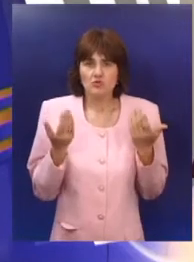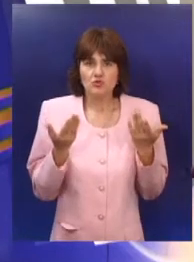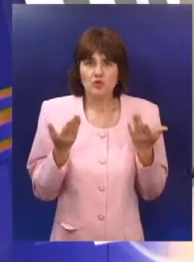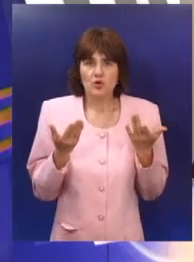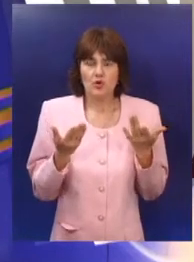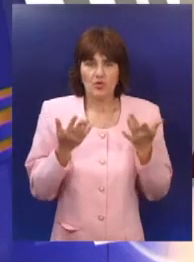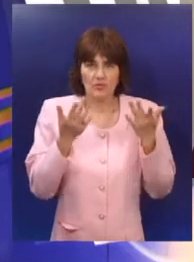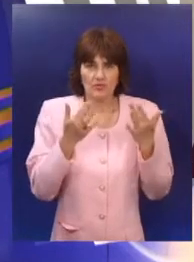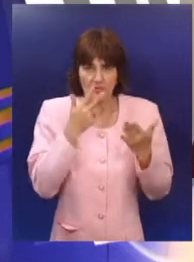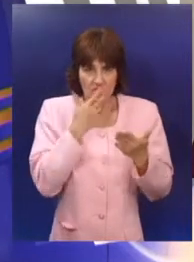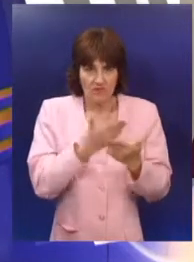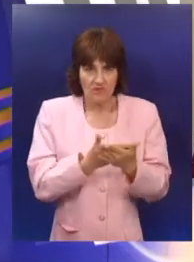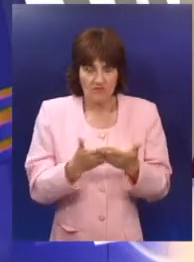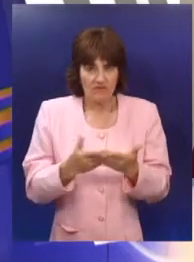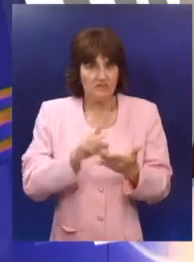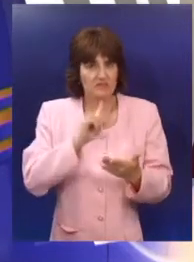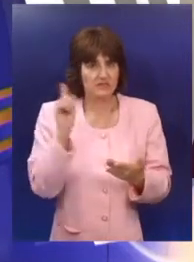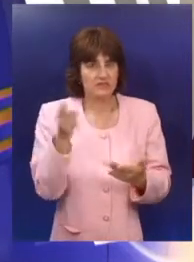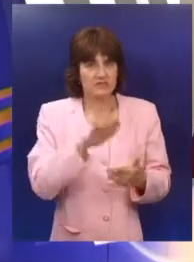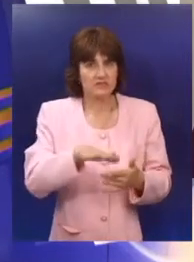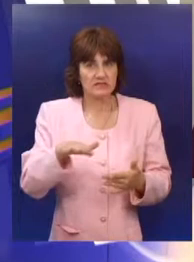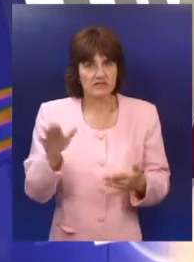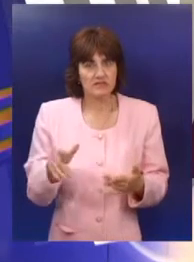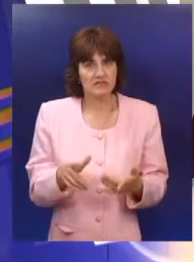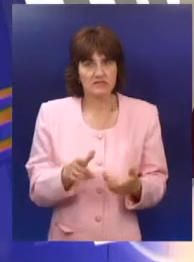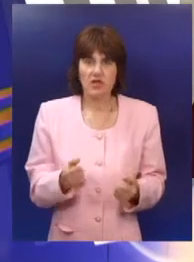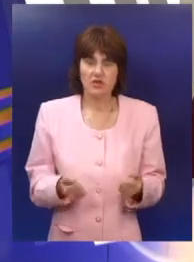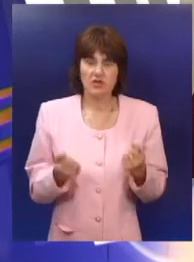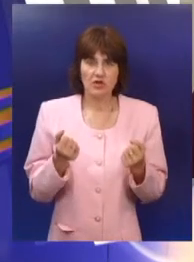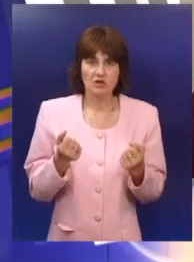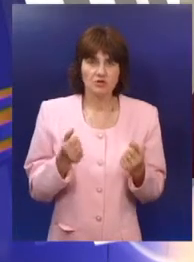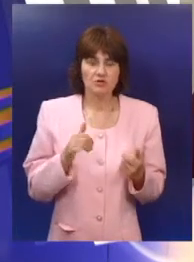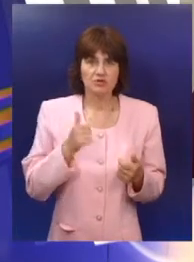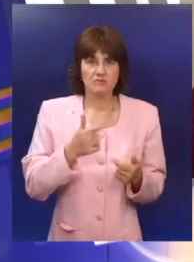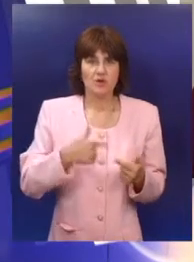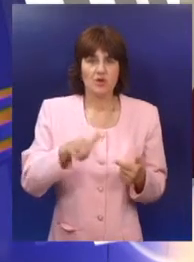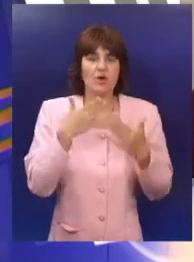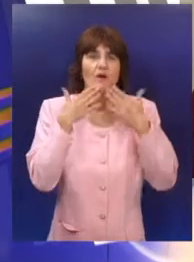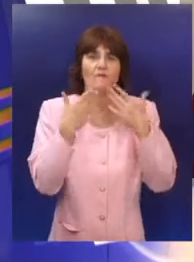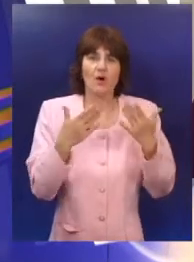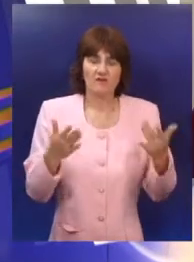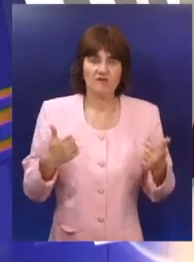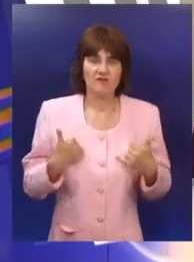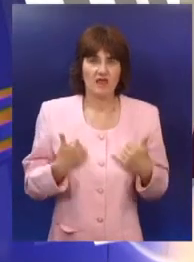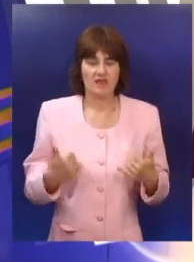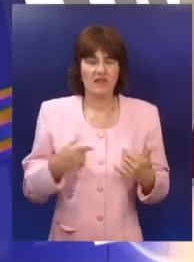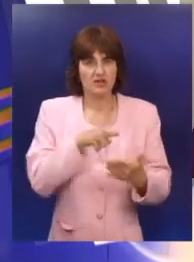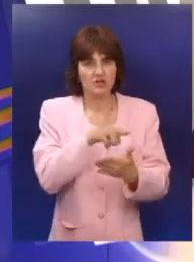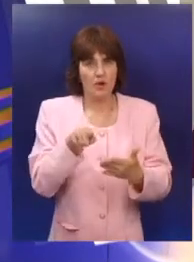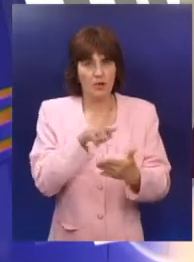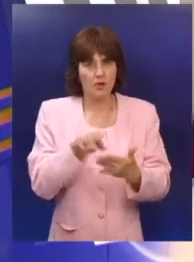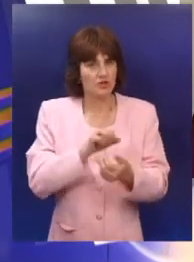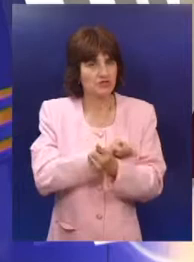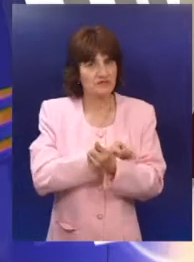teško rešiti sve i jako je teško upasti u 10%. Znači, svi koji su tu pohvaljeni, ja ću danas čitati